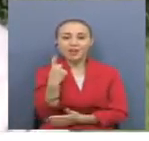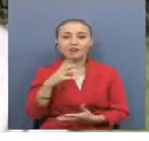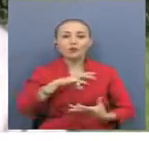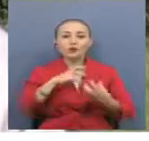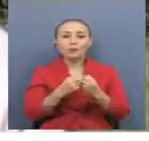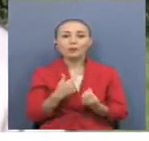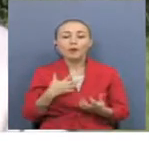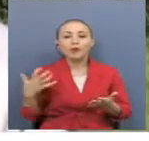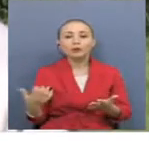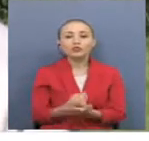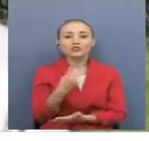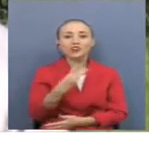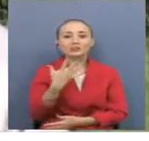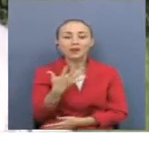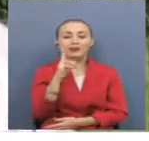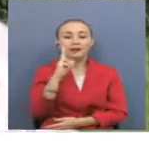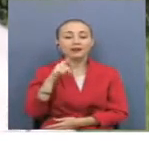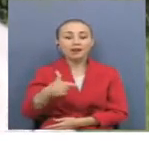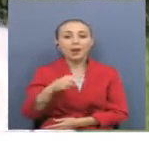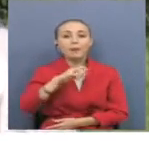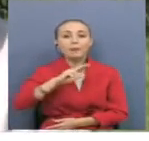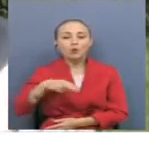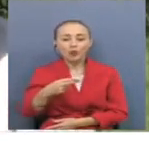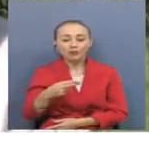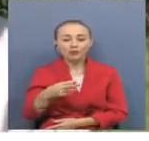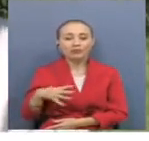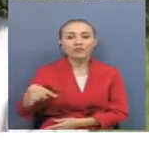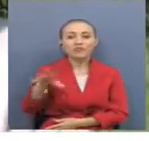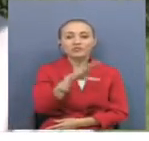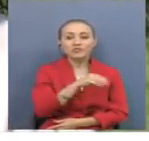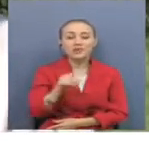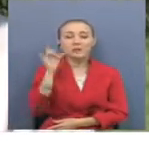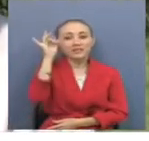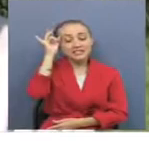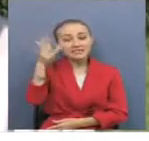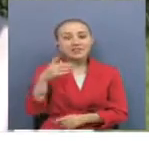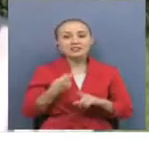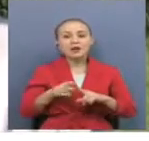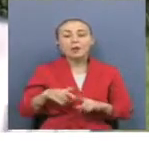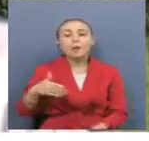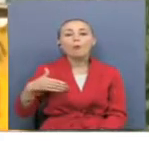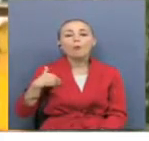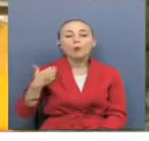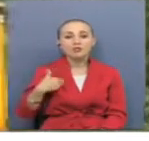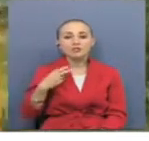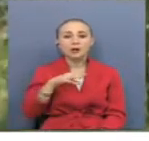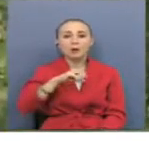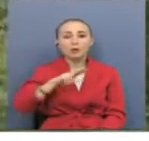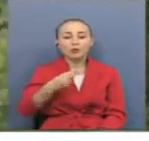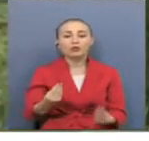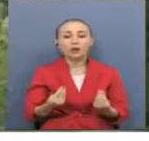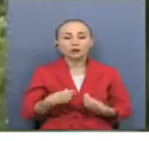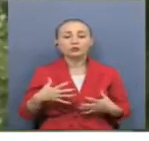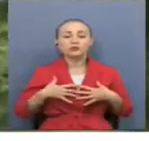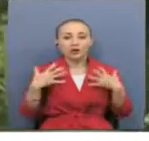алғашқы результат бар. Алғашқы акацияда тұрып, содан бірінші пробада 25 килограмм бал алып,